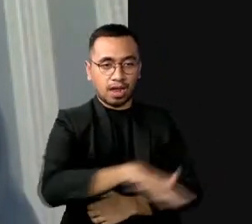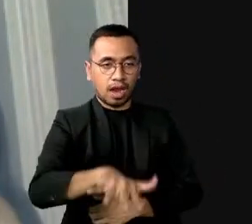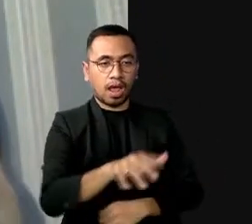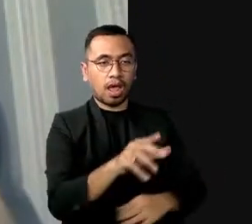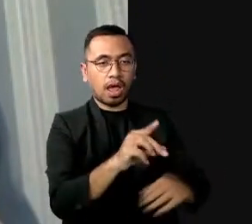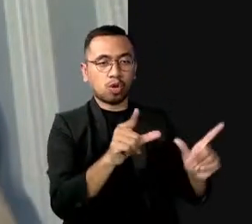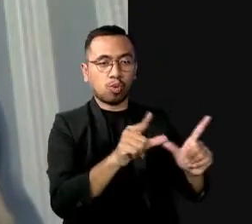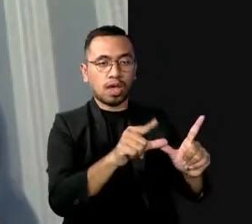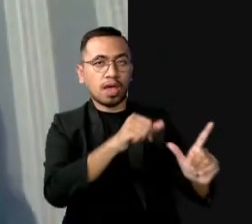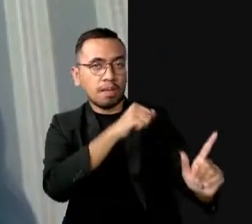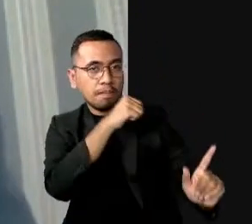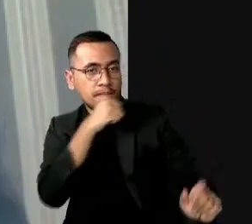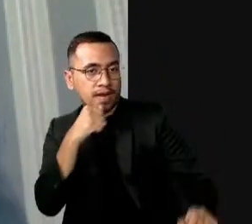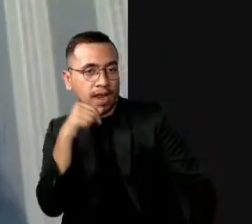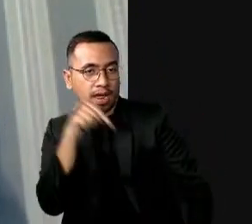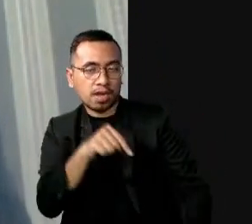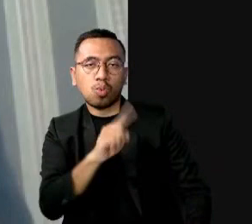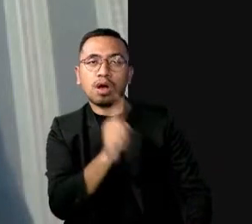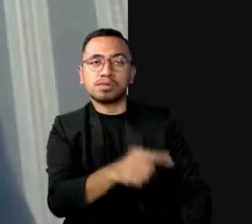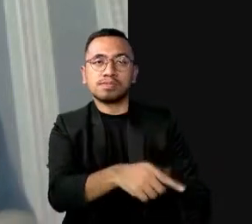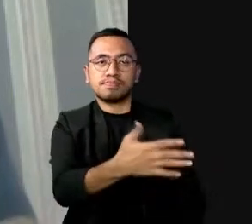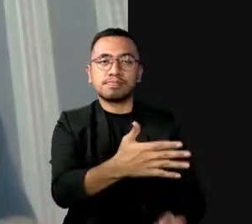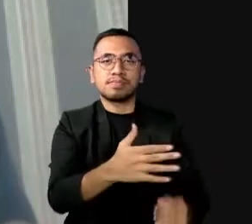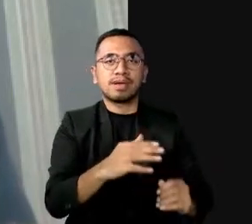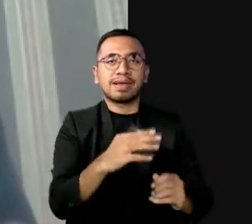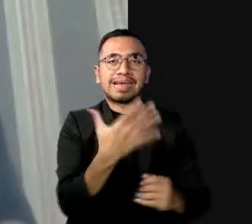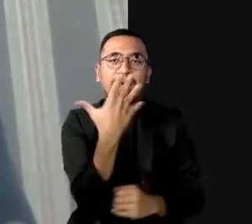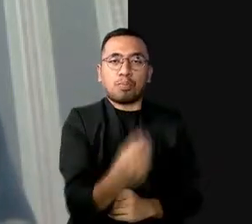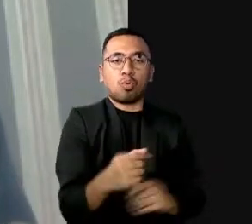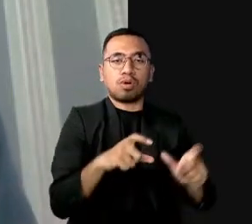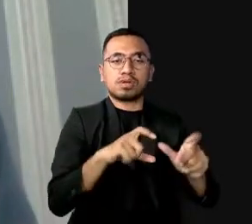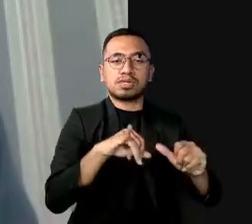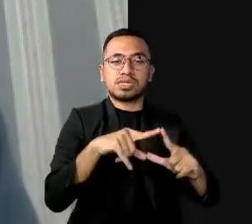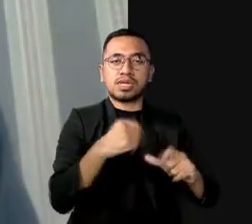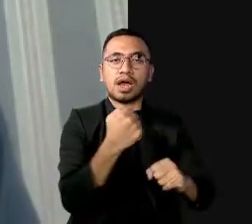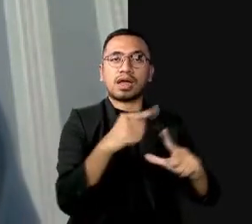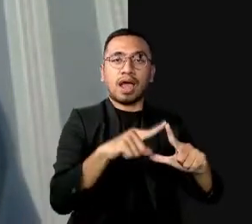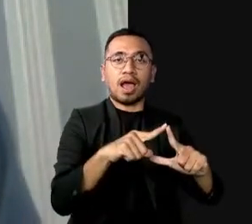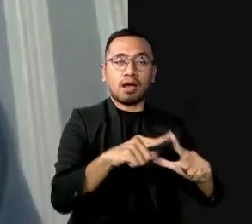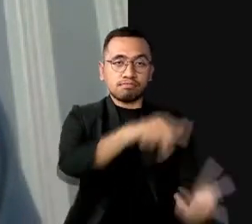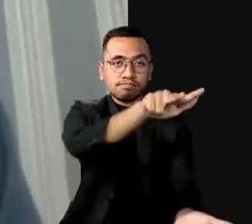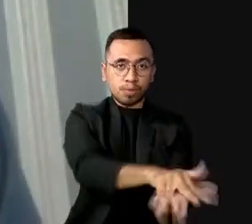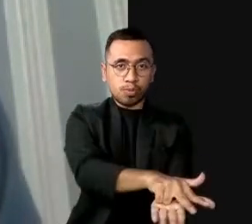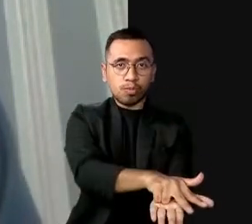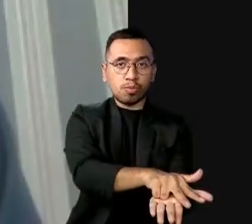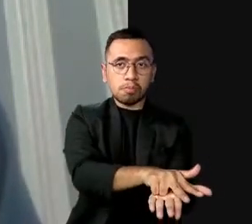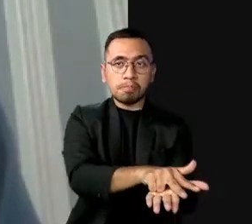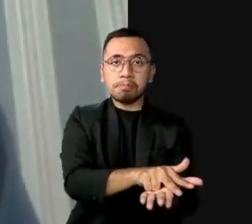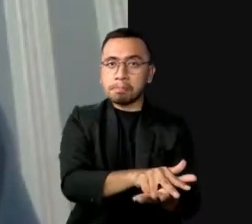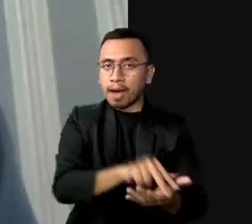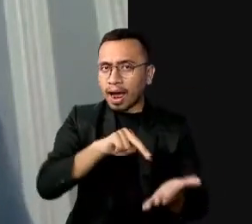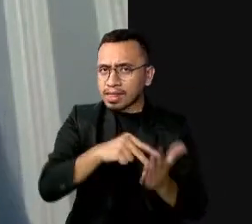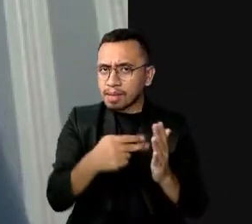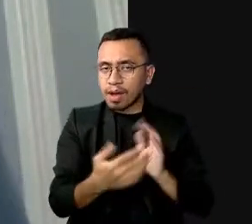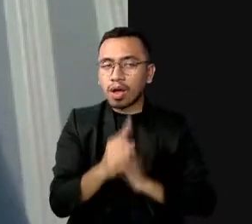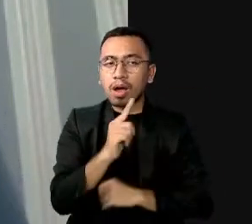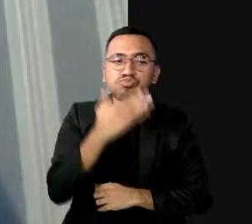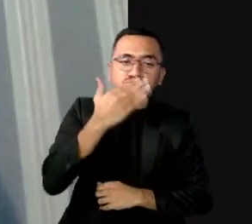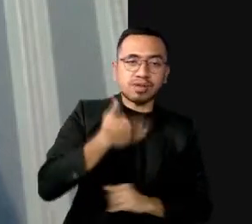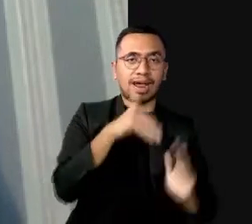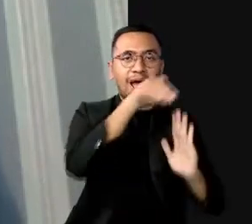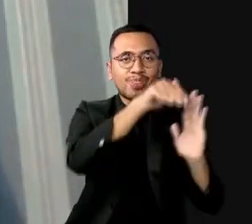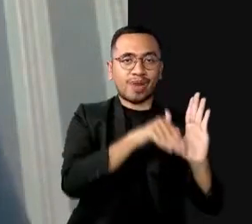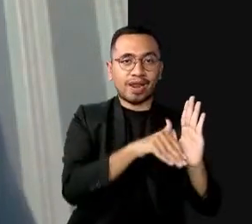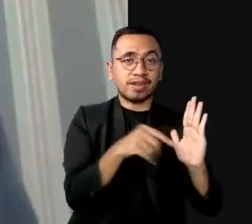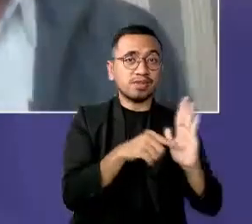RW pembatasan sosial Kampung Siaga mereka ada aturan-aturan yang harus ditetapkan ditetapkan bisa anak